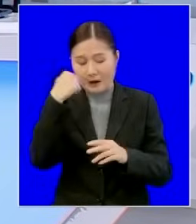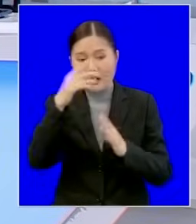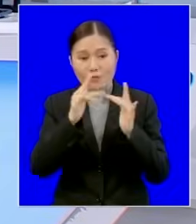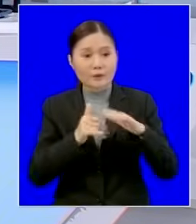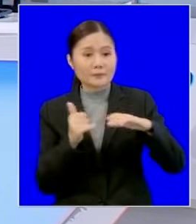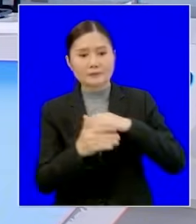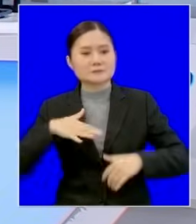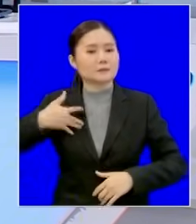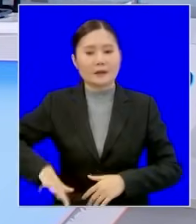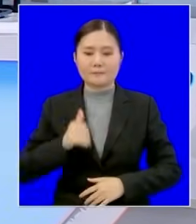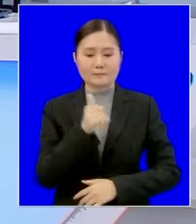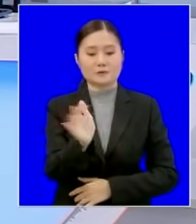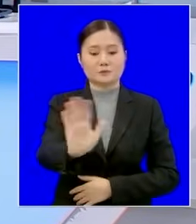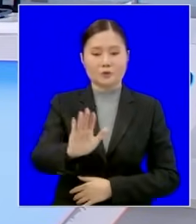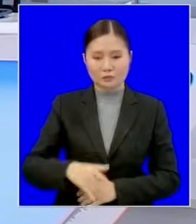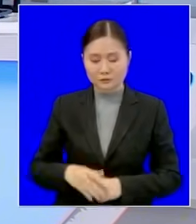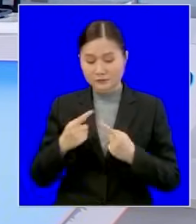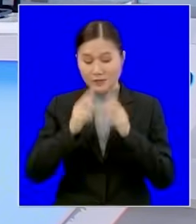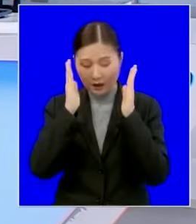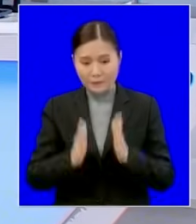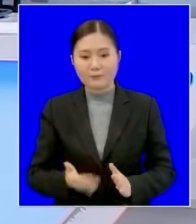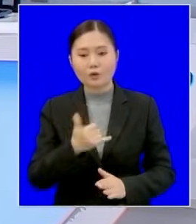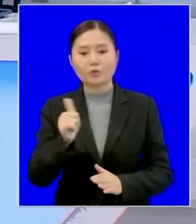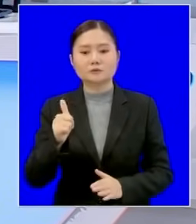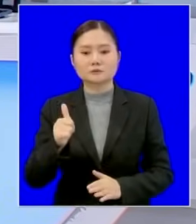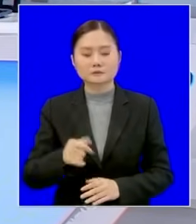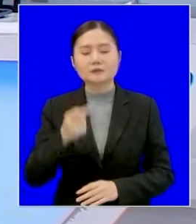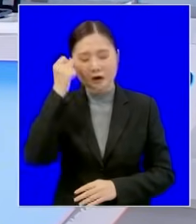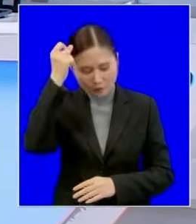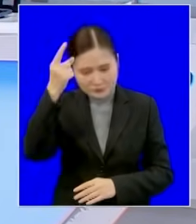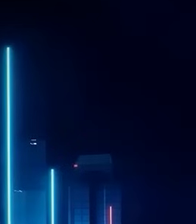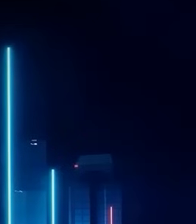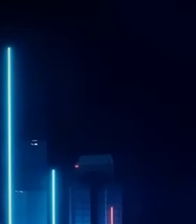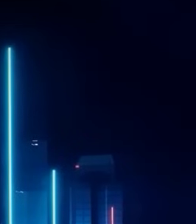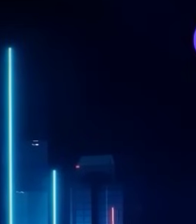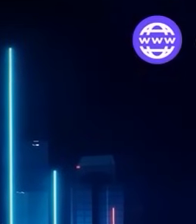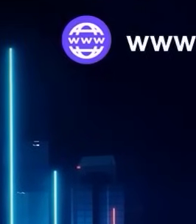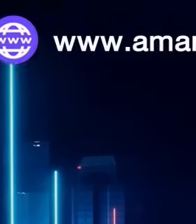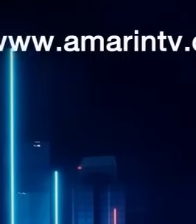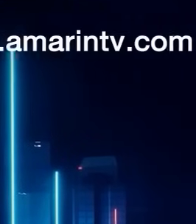ายใจก็ไม่ต้องไปที่นั่นก็ได้นะแต่คนเนี่ยหลายๆคนเขาก็เข้าใจเจตนาท่านดีครับ